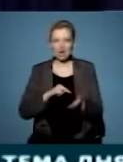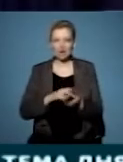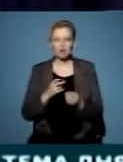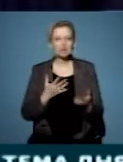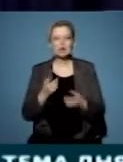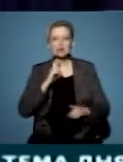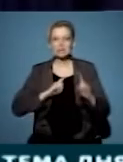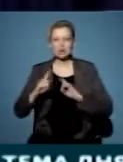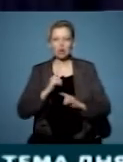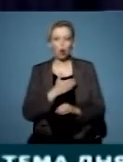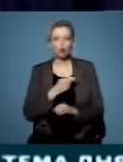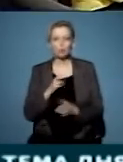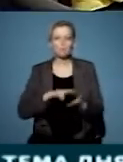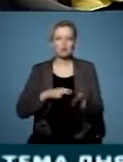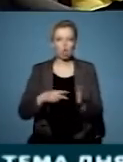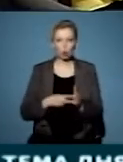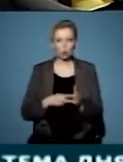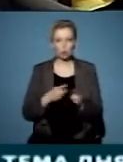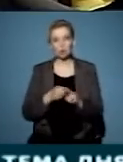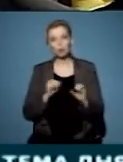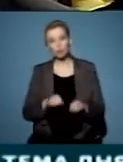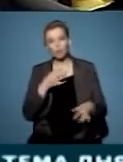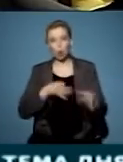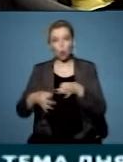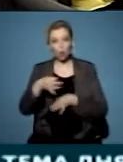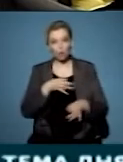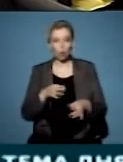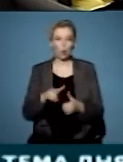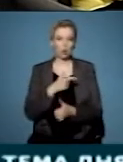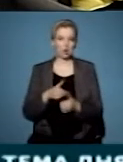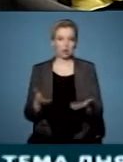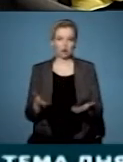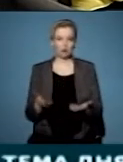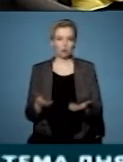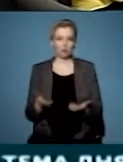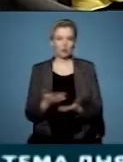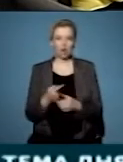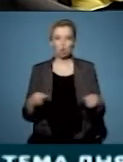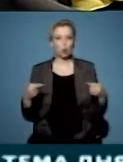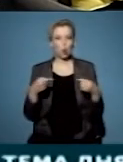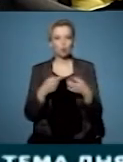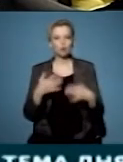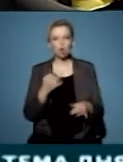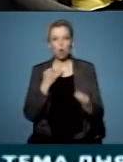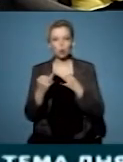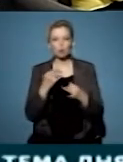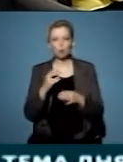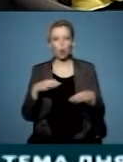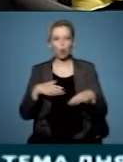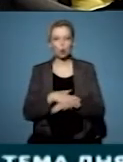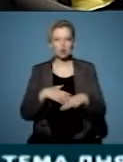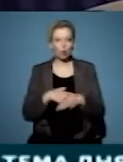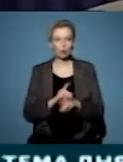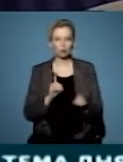яке засідання хоча б планується оце, можливо, обговорення чи якась конкретна вже розмова по